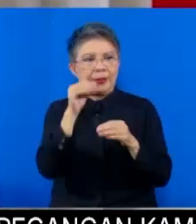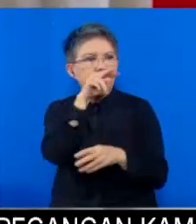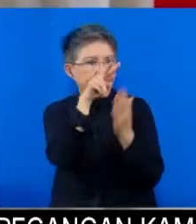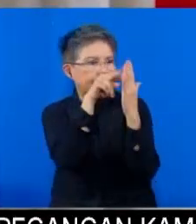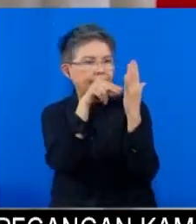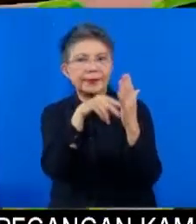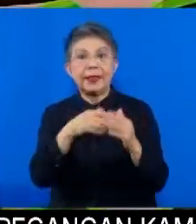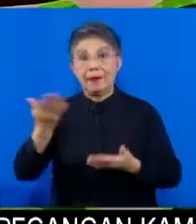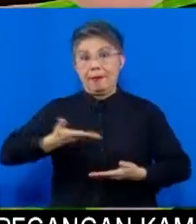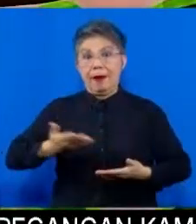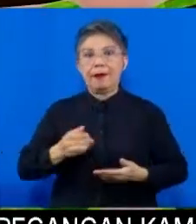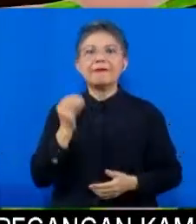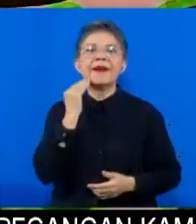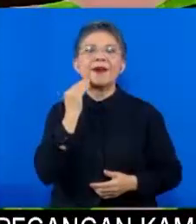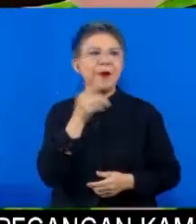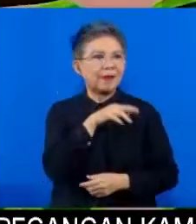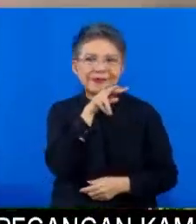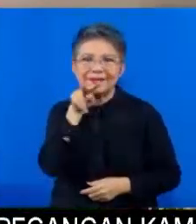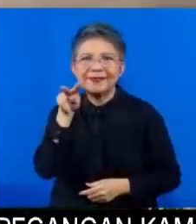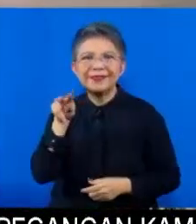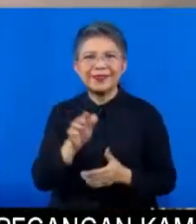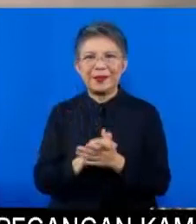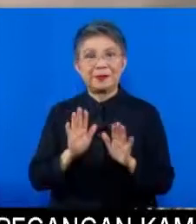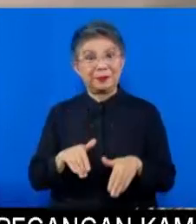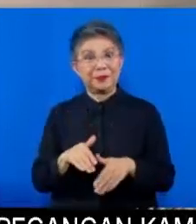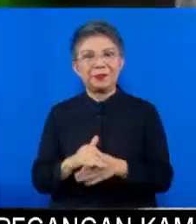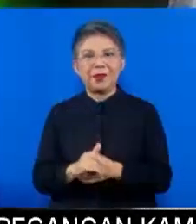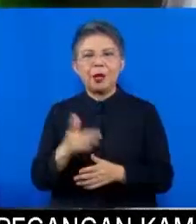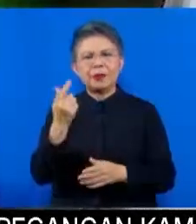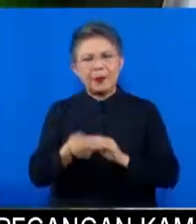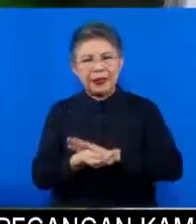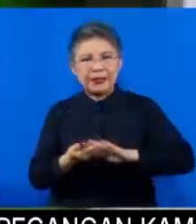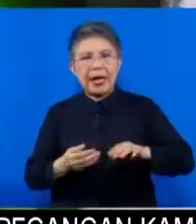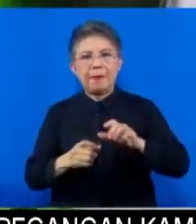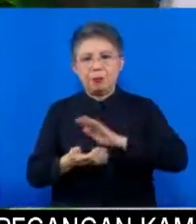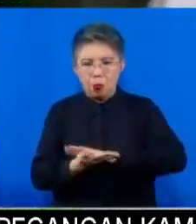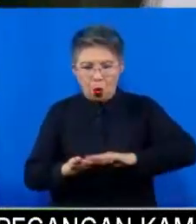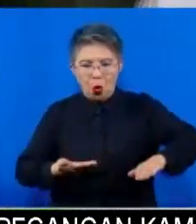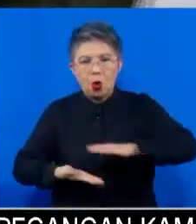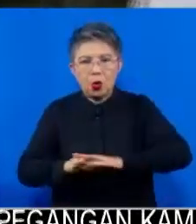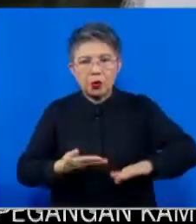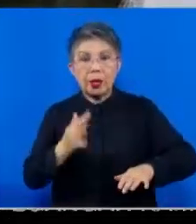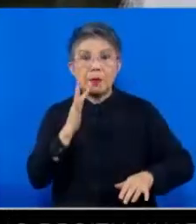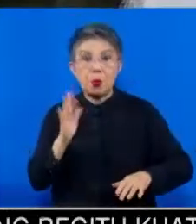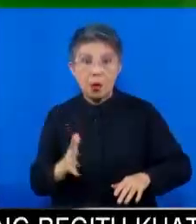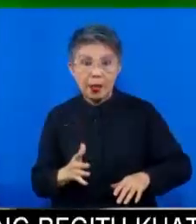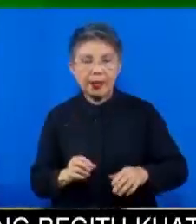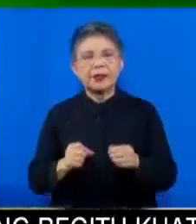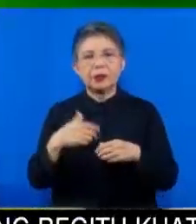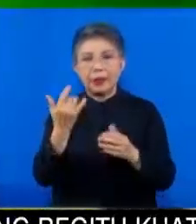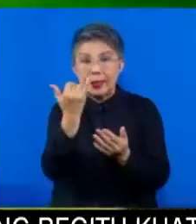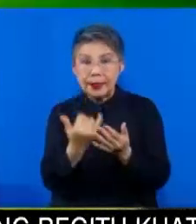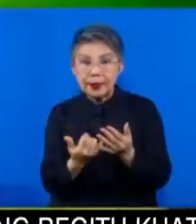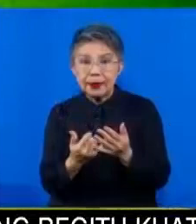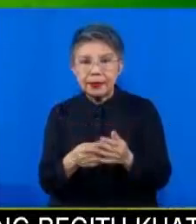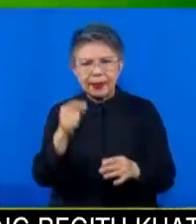menarik pelanggan. Tulisan besar ini sudah terlebih dahulu disablon. Pewarnaan dan gambar lainnya ia selesaikan dengan